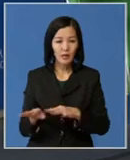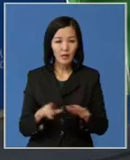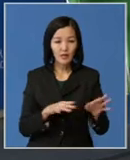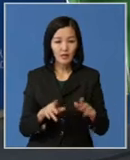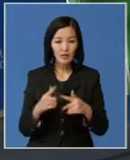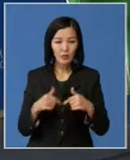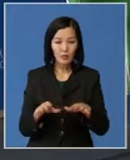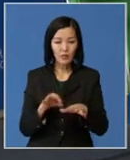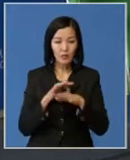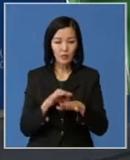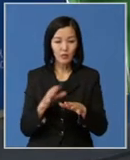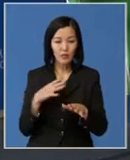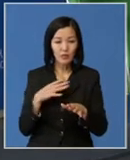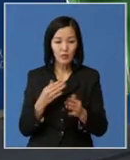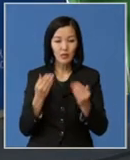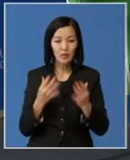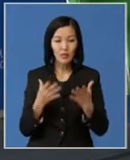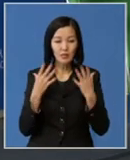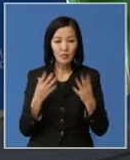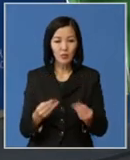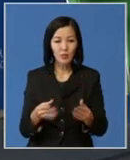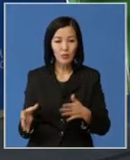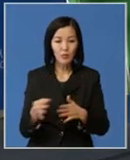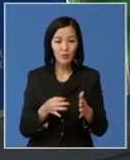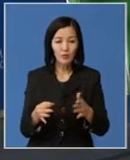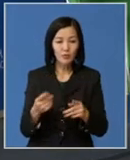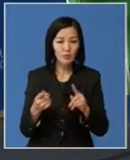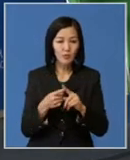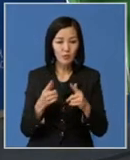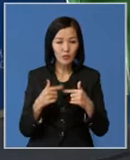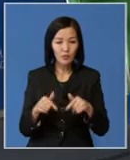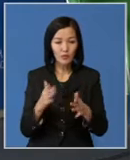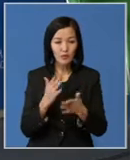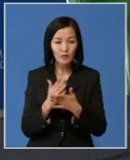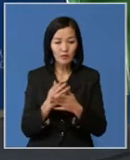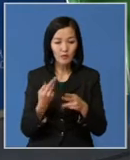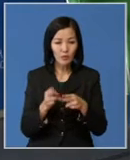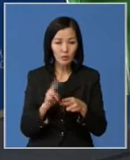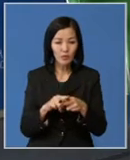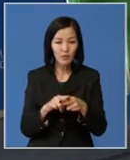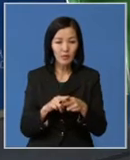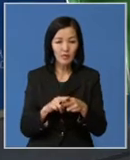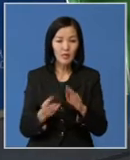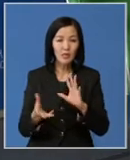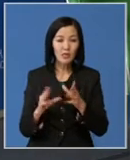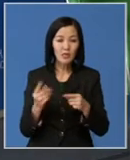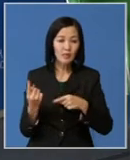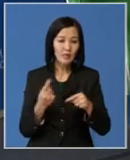ұйымдастырып отырмыз. Бұл енді акция қазіргі таңда облысымызда алғашқы рет ұйымдастырылып отыр, сондықтан да жалпы